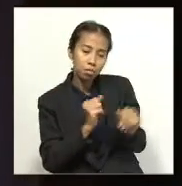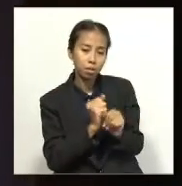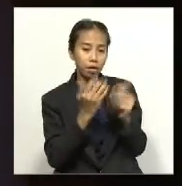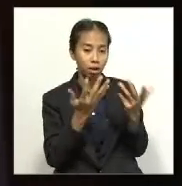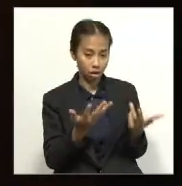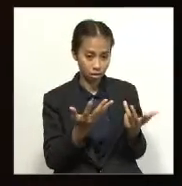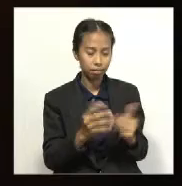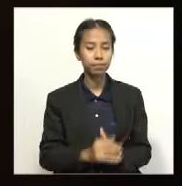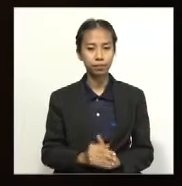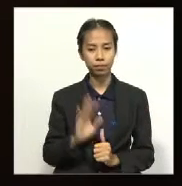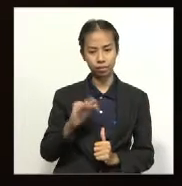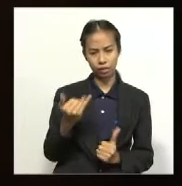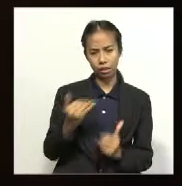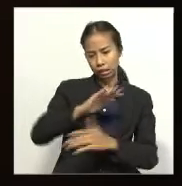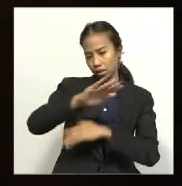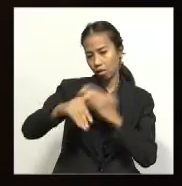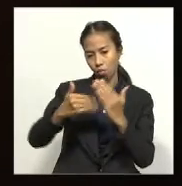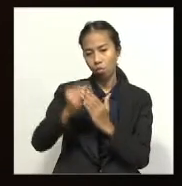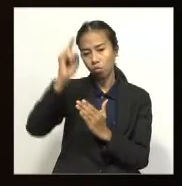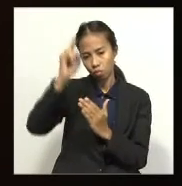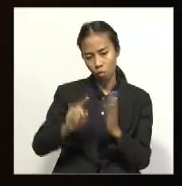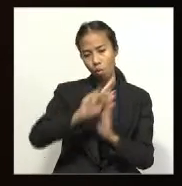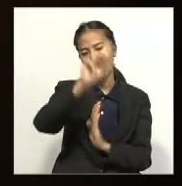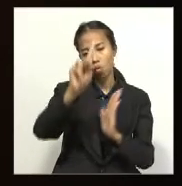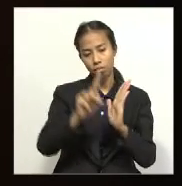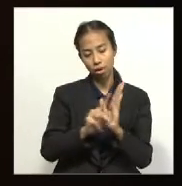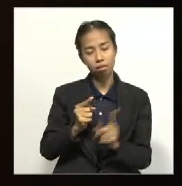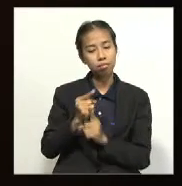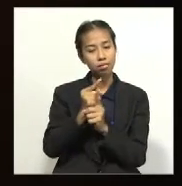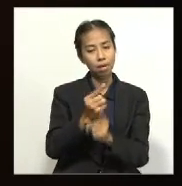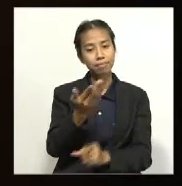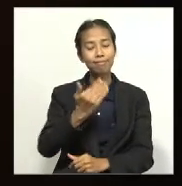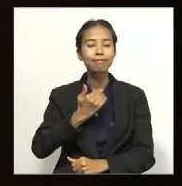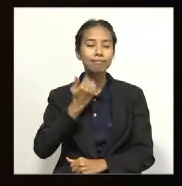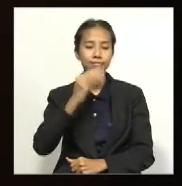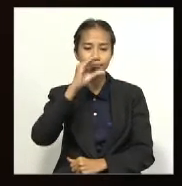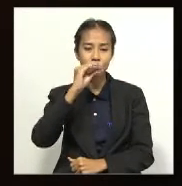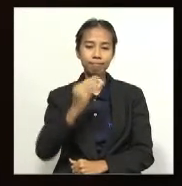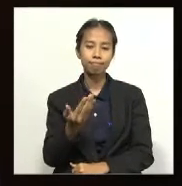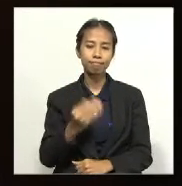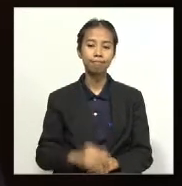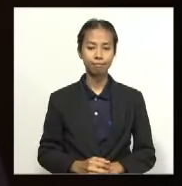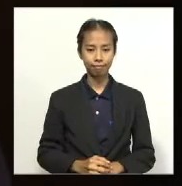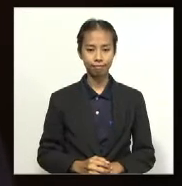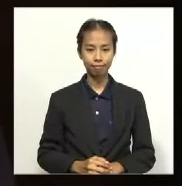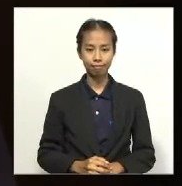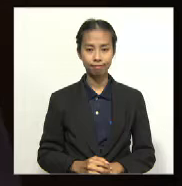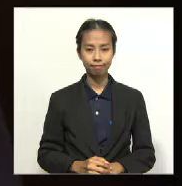โดยมีการยืนยันนะครับว่าทุกอย่างนั้นจะต้องเป็นไปตามกฎหมายนะครับไปฟังเสียงท่านรองนายกรัฐมนตรีกันครับ